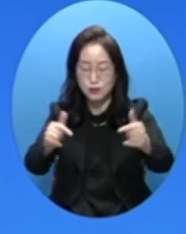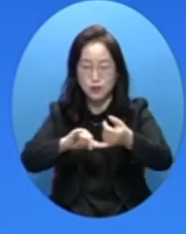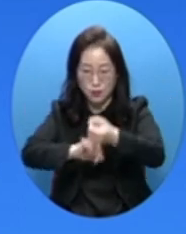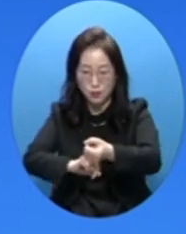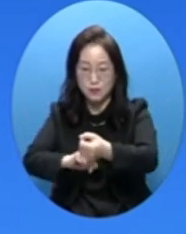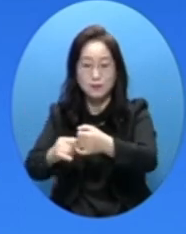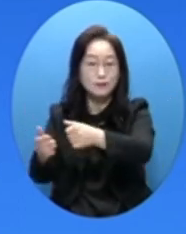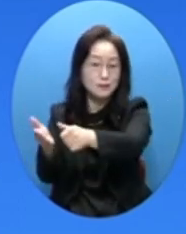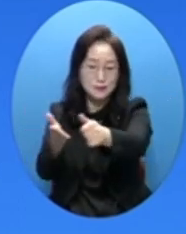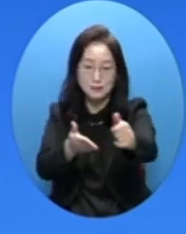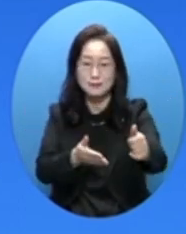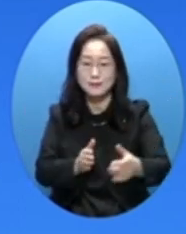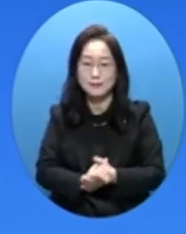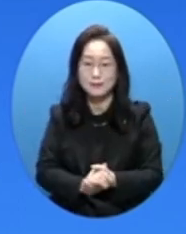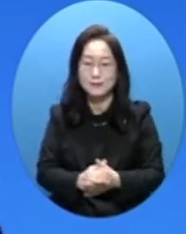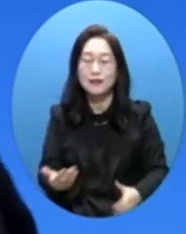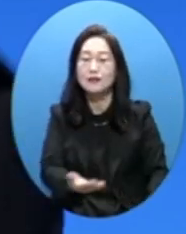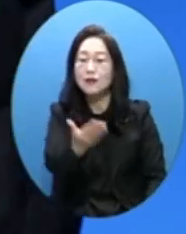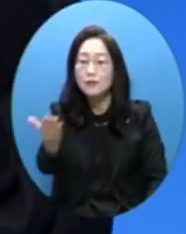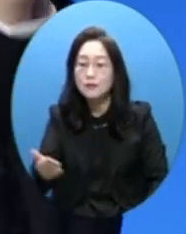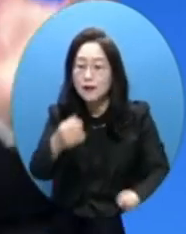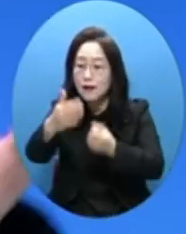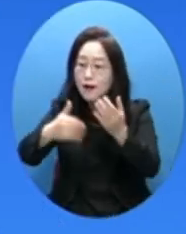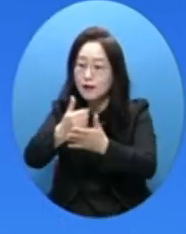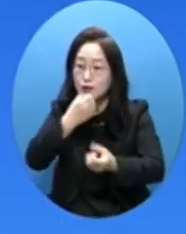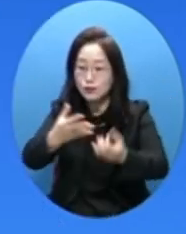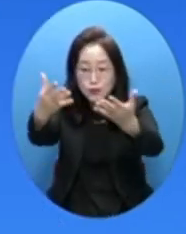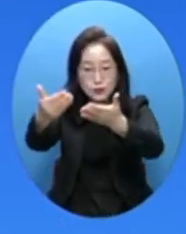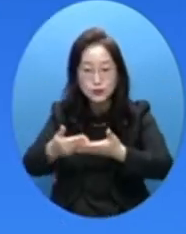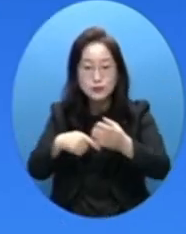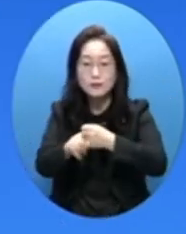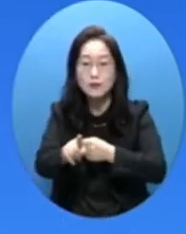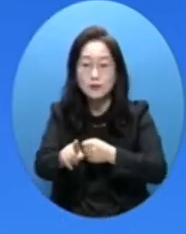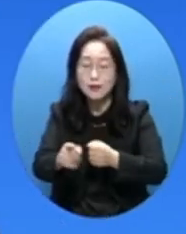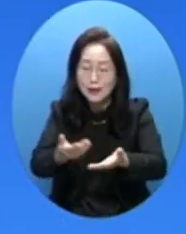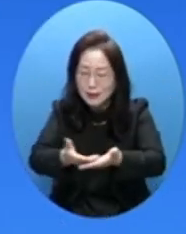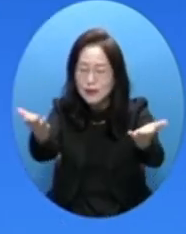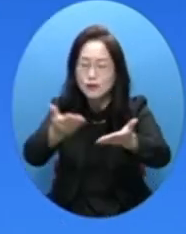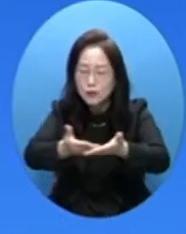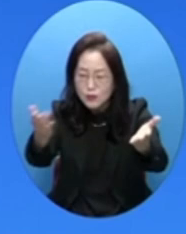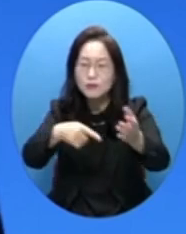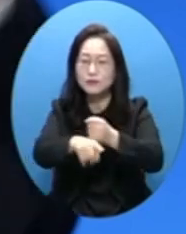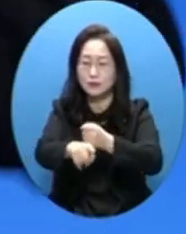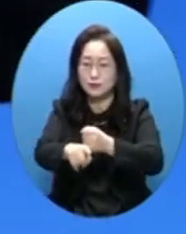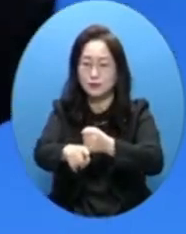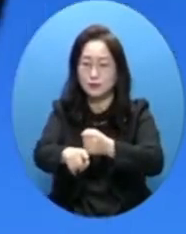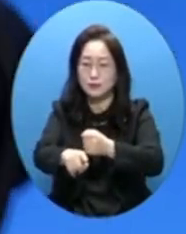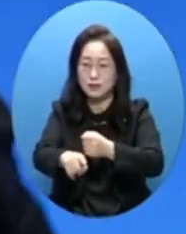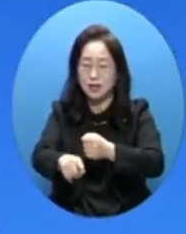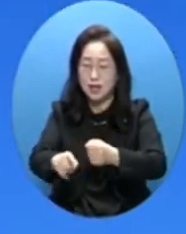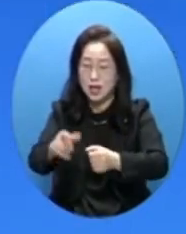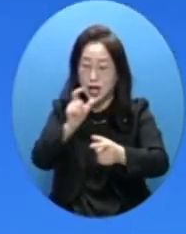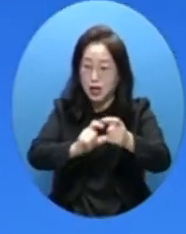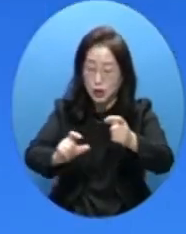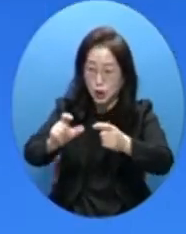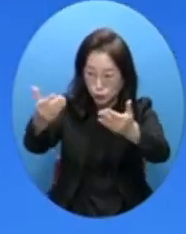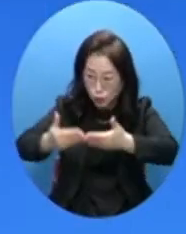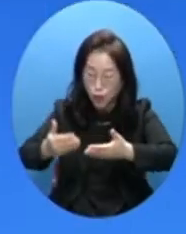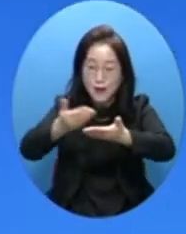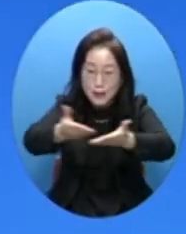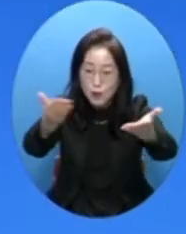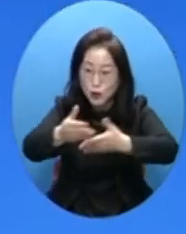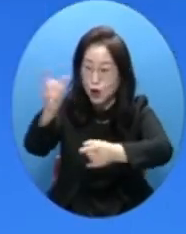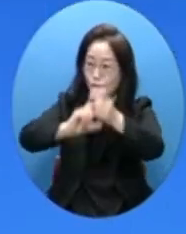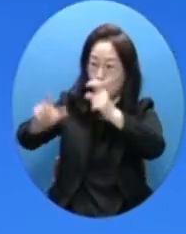믿습니다. 여러분, 하나님께서 많은 축복을 주신 것은 나누라고 주신 것입니다. 나누면 더 주시고 나누면 더 주시는